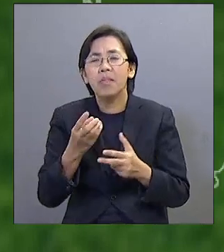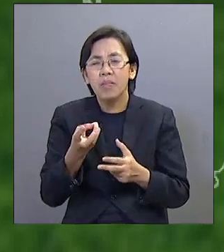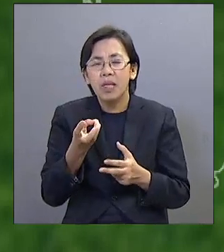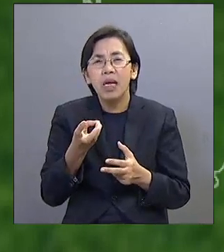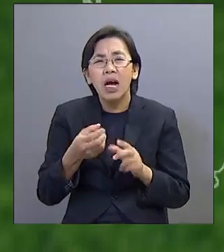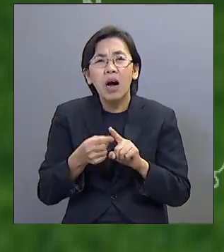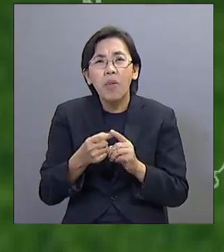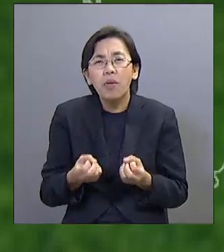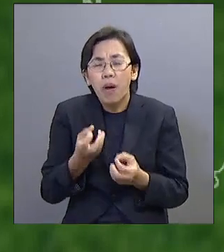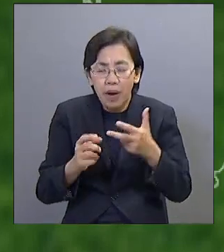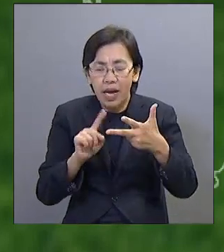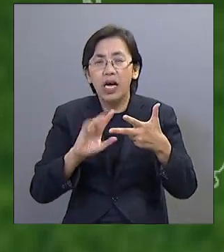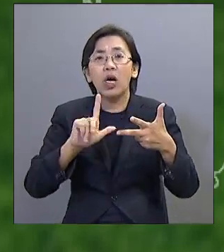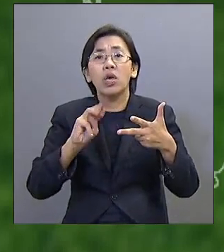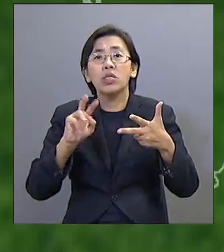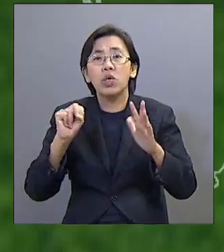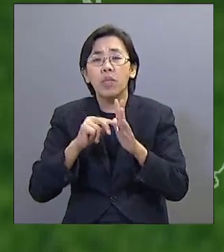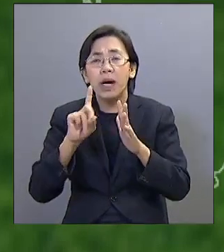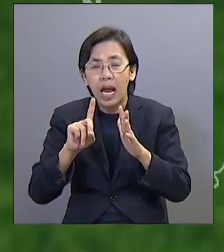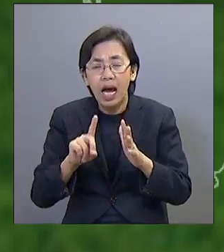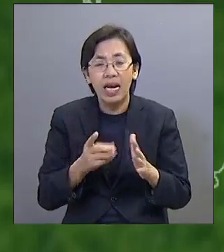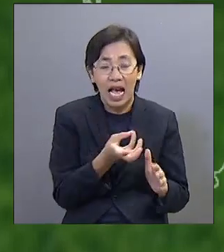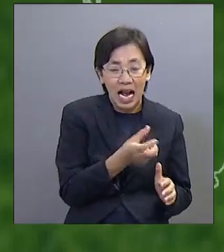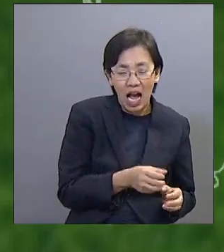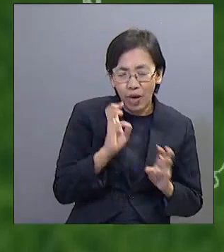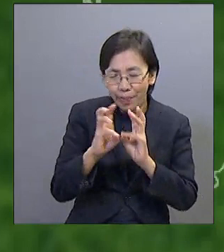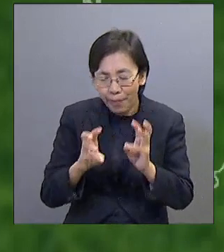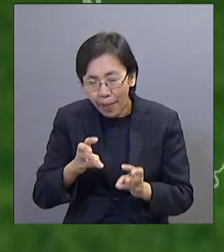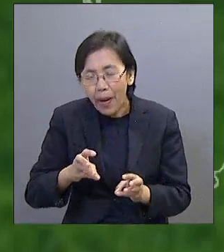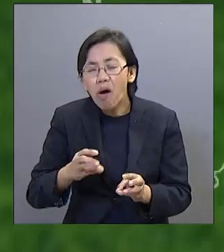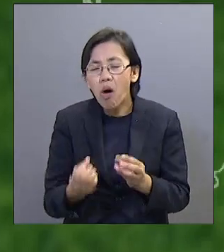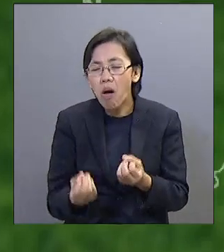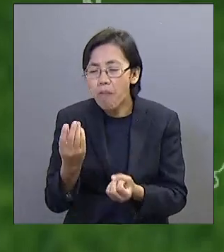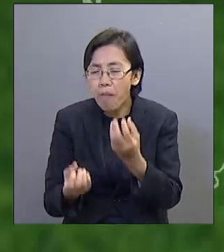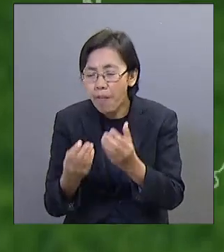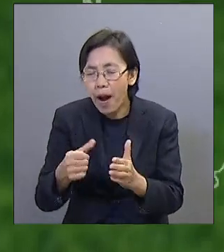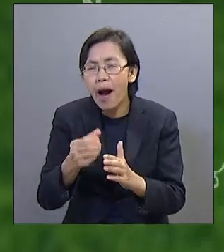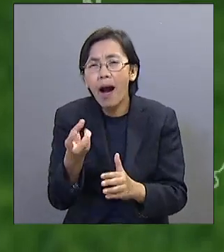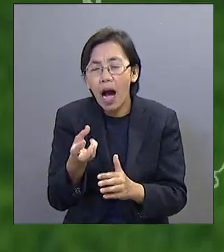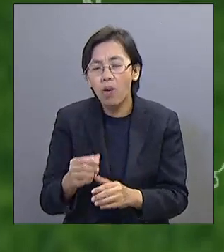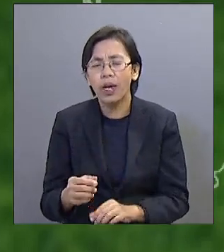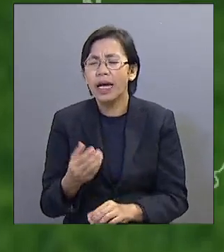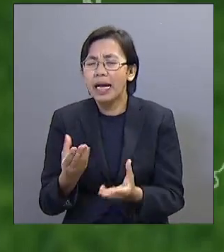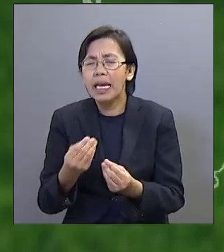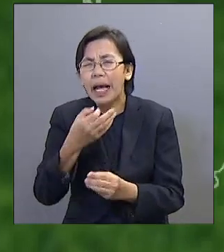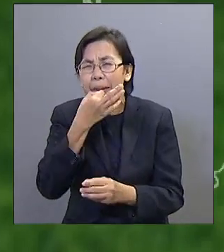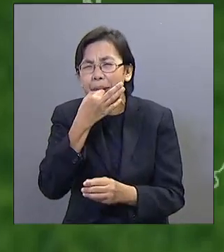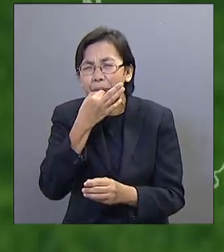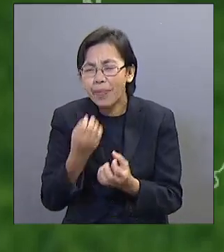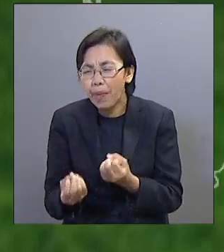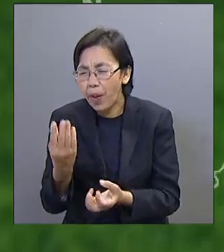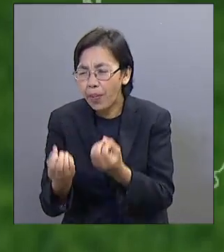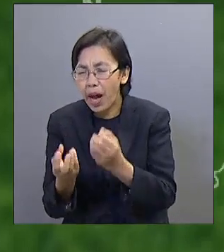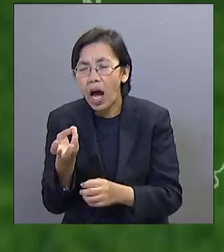กลิ่นชมนาดนะคะพอเอาไปปลูกที่ทุ่งกุฬาปรากฏว่าดินที่นั่นมีความเค็มค่ะกระตุ้นให้เกิดการระคายเคือง